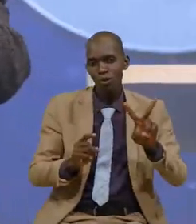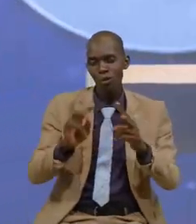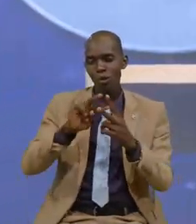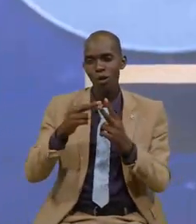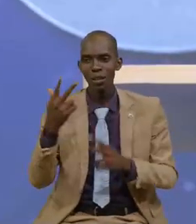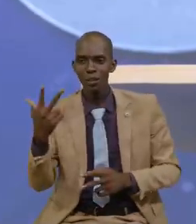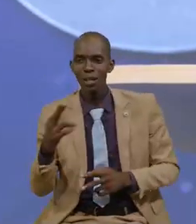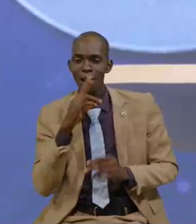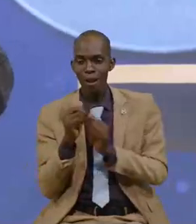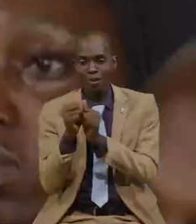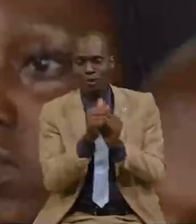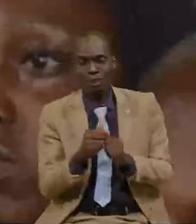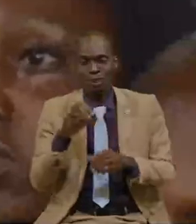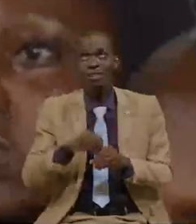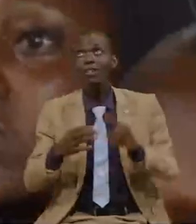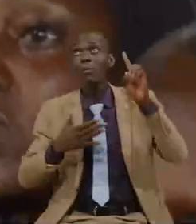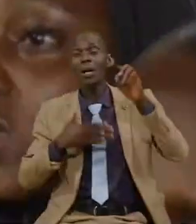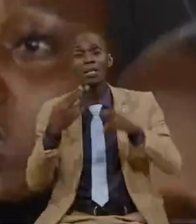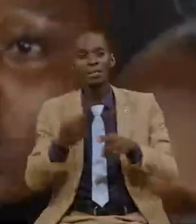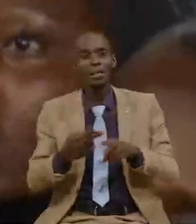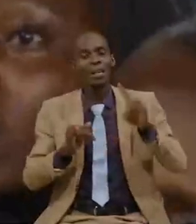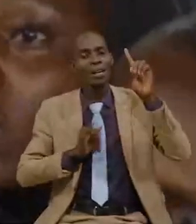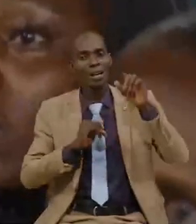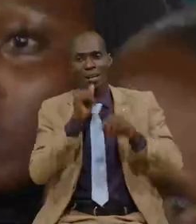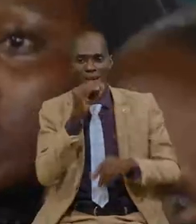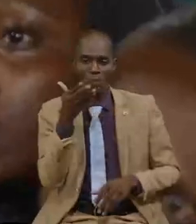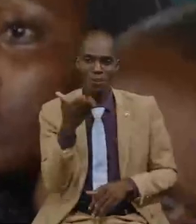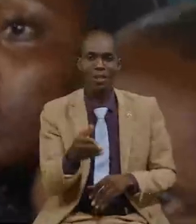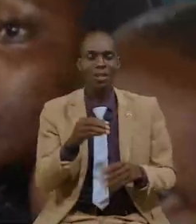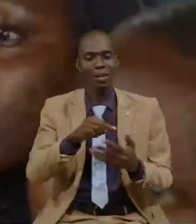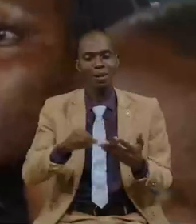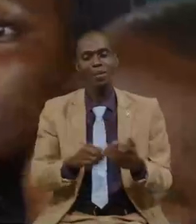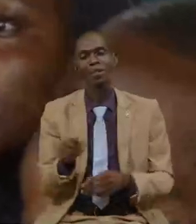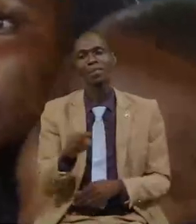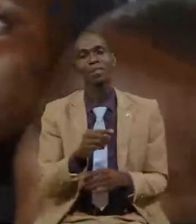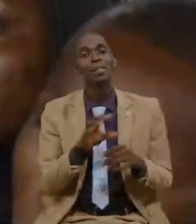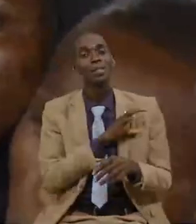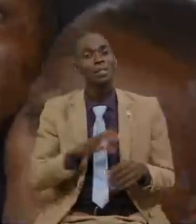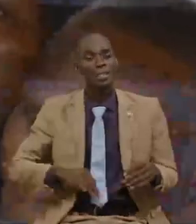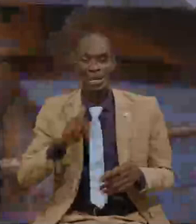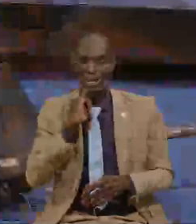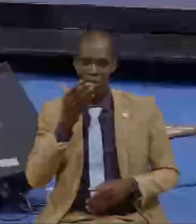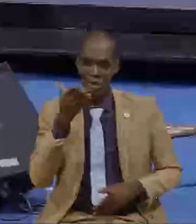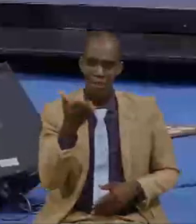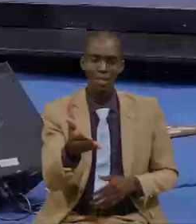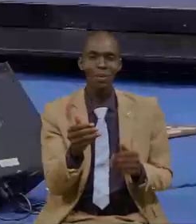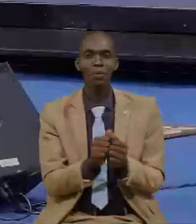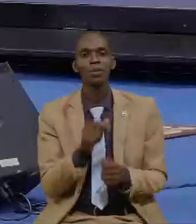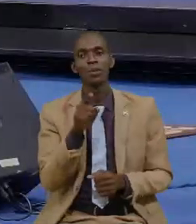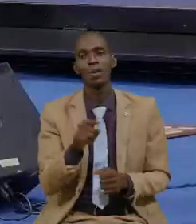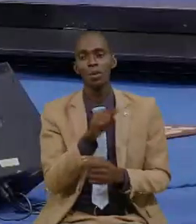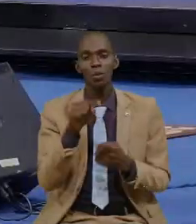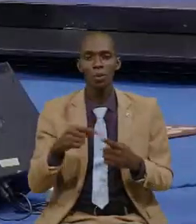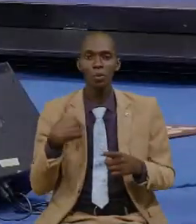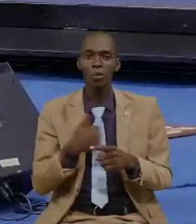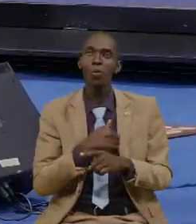sont assemblés en mon nom, je suis là au milieu d'eux. Alors, il est là devant vous.